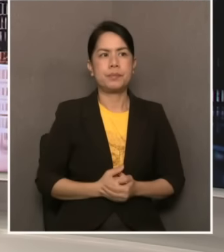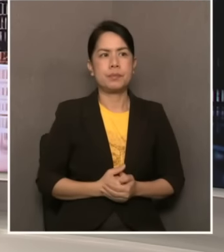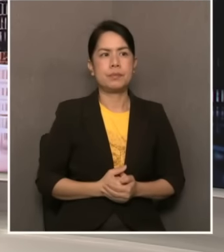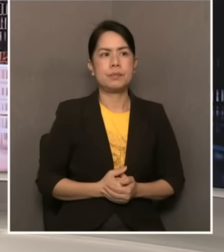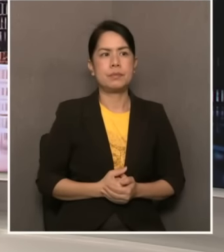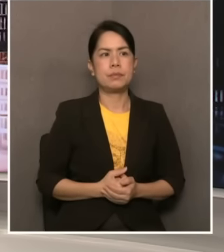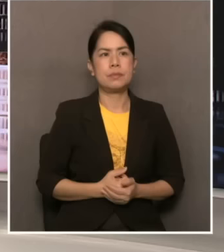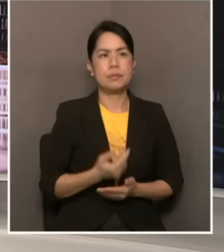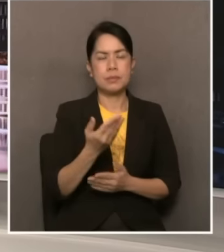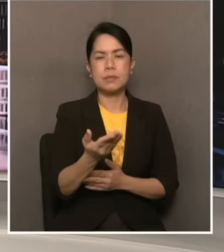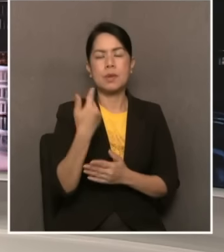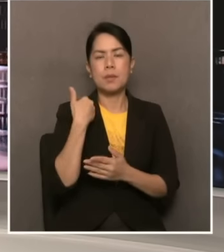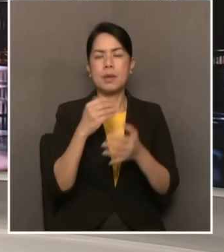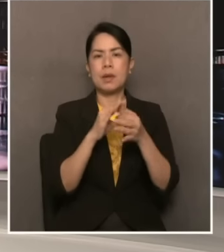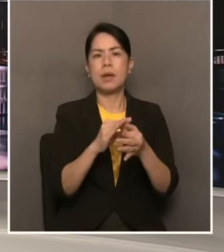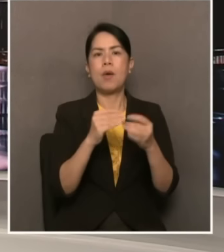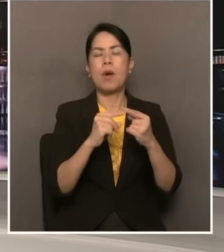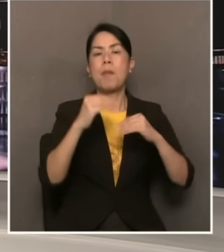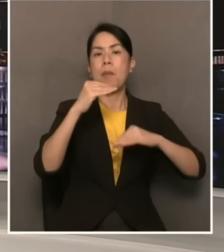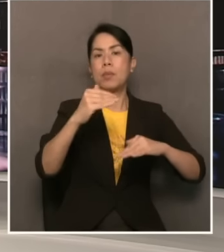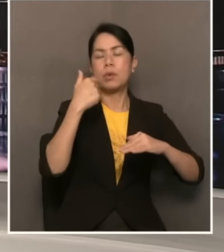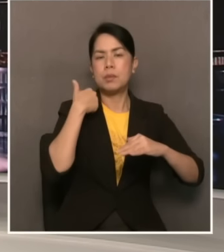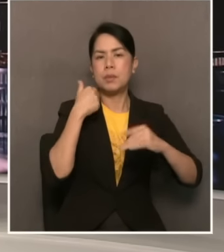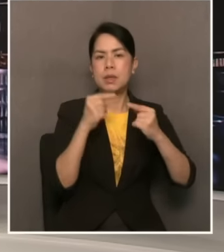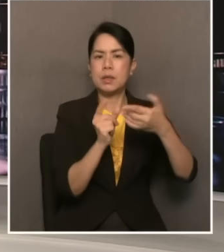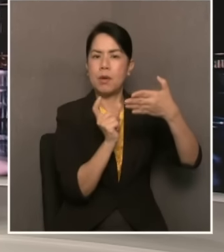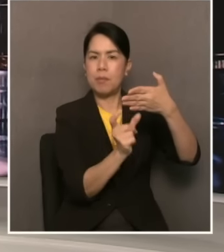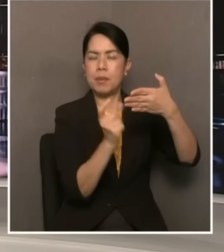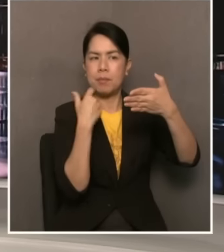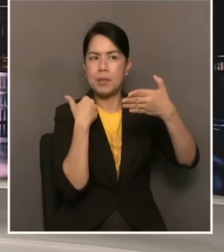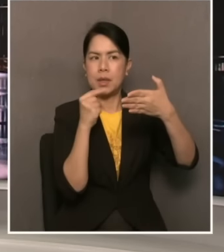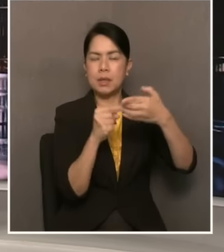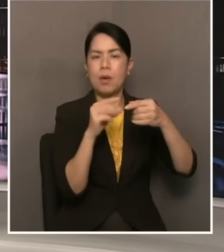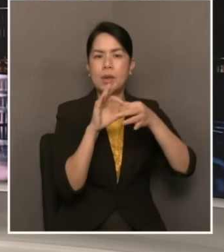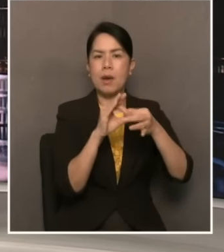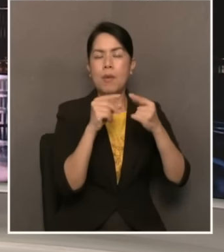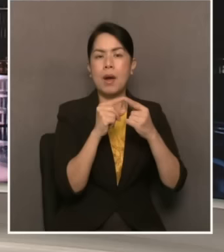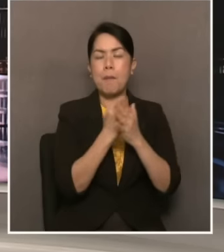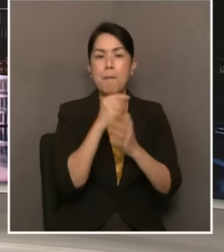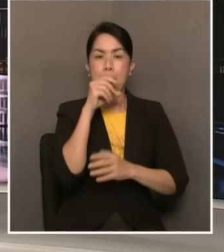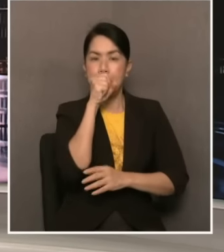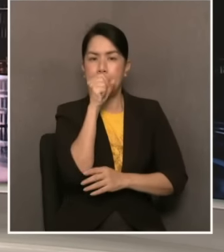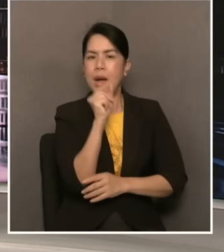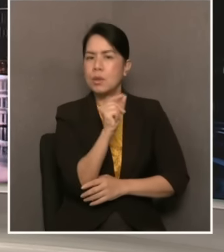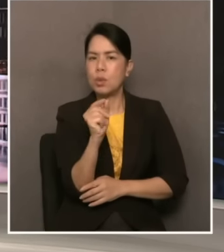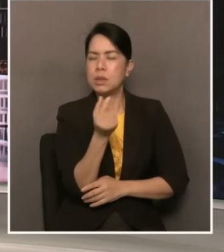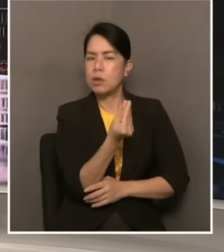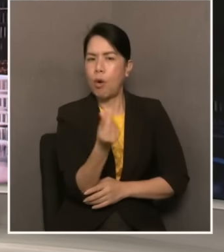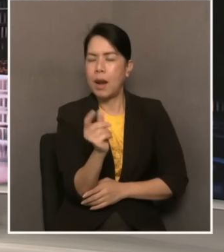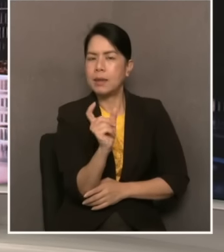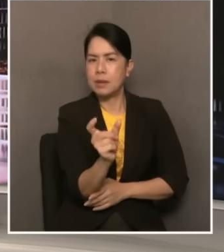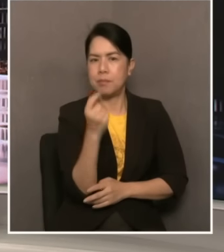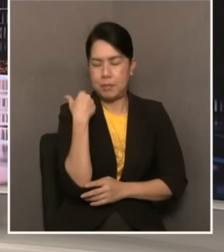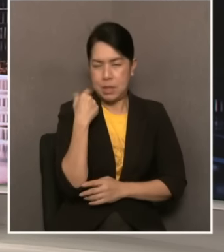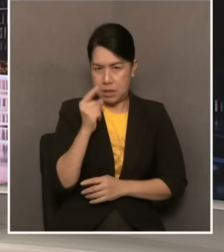เลยนะคะที่ขนตอนของกกำหนดบัญชีผู้ใช้แล้วกรหัสผ่านที่ต้องการนะคะเมื่อกำหนดเสรแลวปร้อยแล้วต้องจ